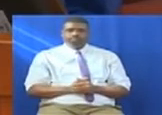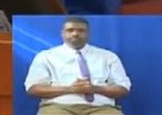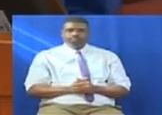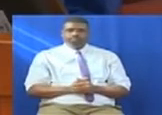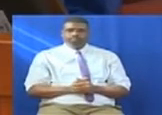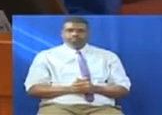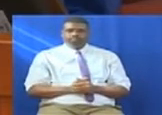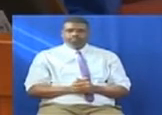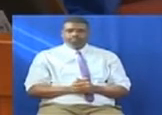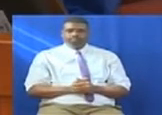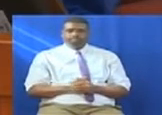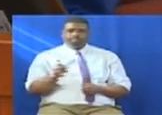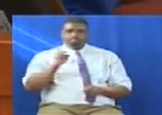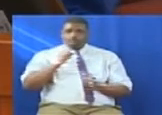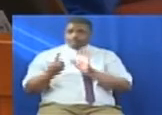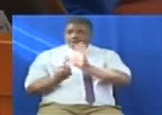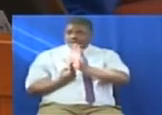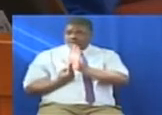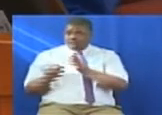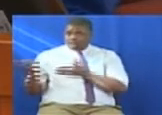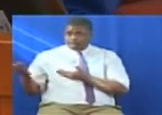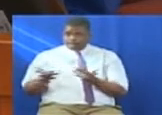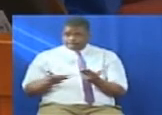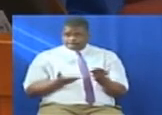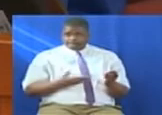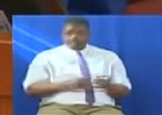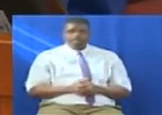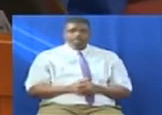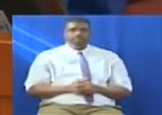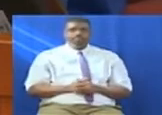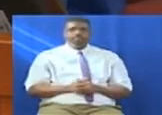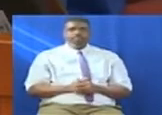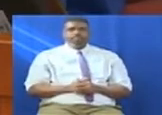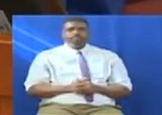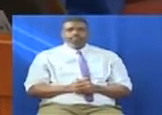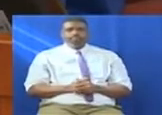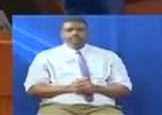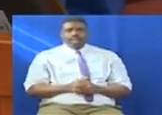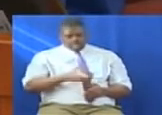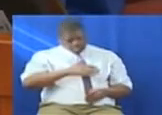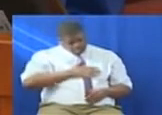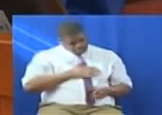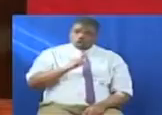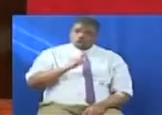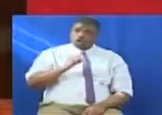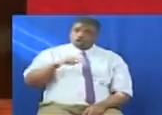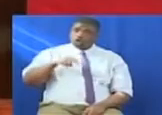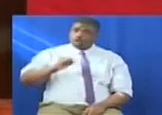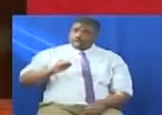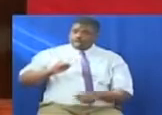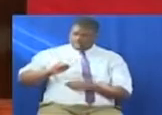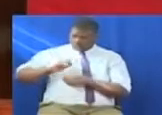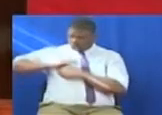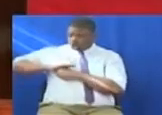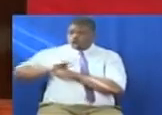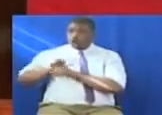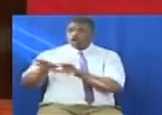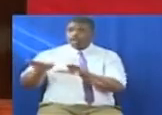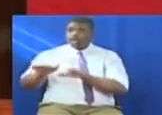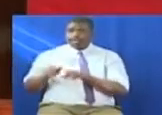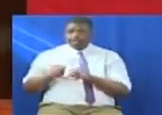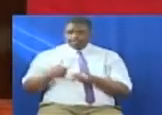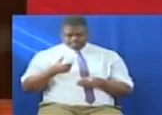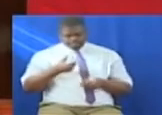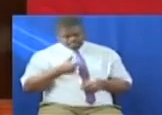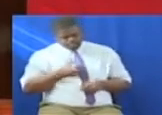Mheshimiwa Mama Sita. Asante sana Mheshimiwa Speaker kwa kunipa nafasi hii, na mimi nichangie hoja hiyo. Shukuru Mwenyezi Mungu kwa kunipa